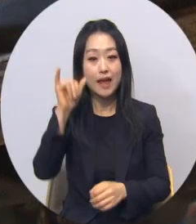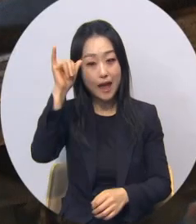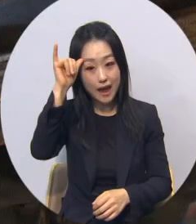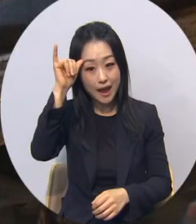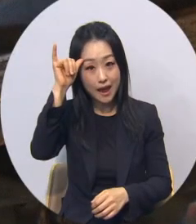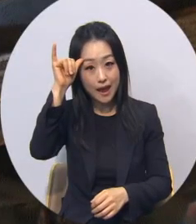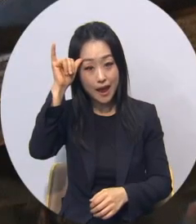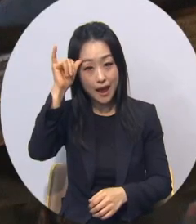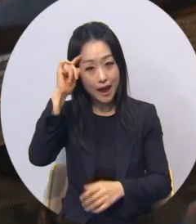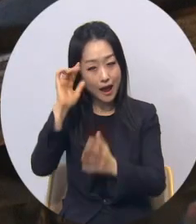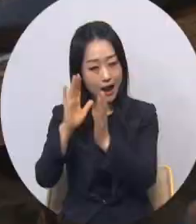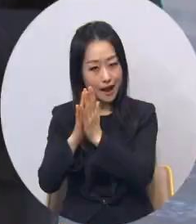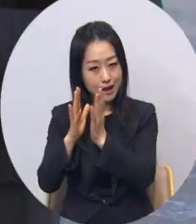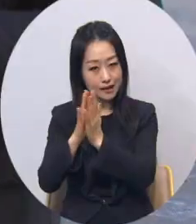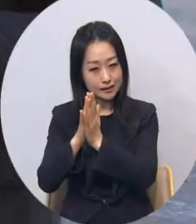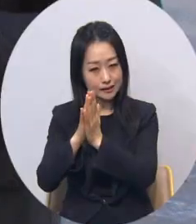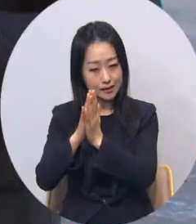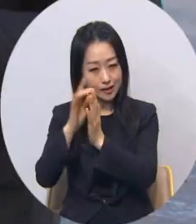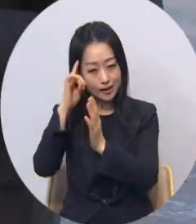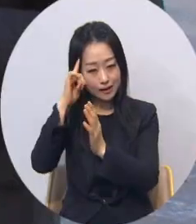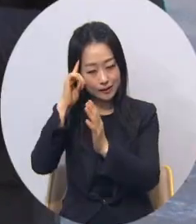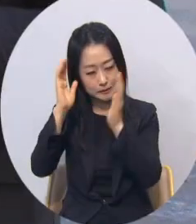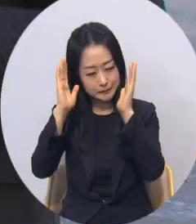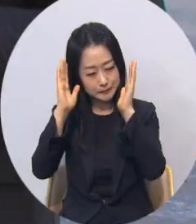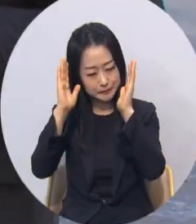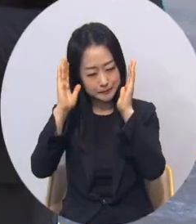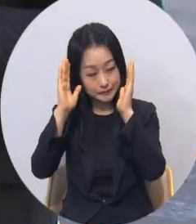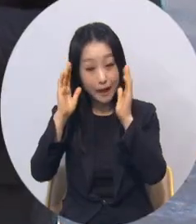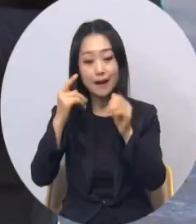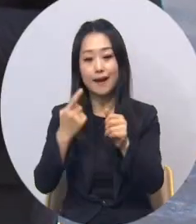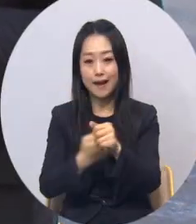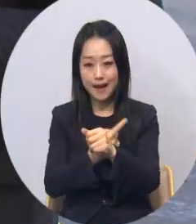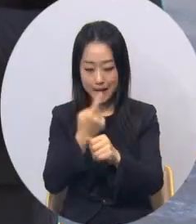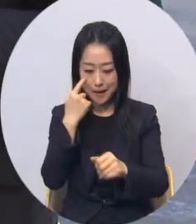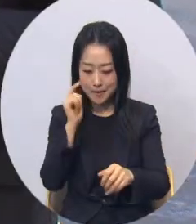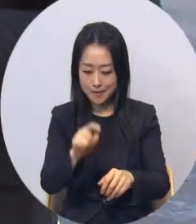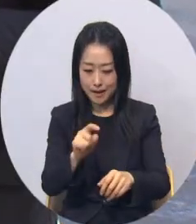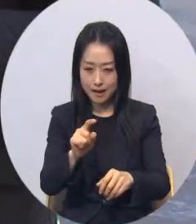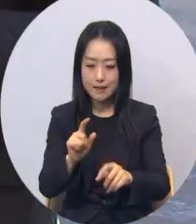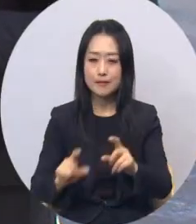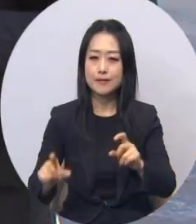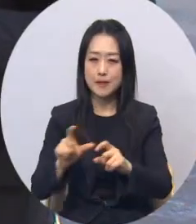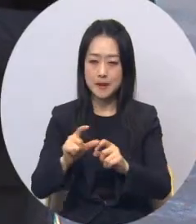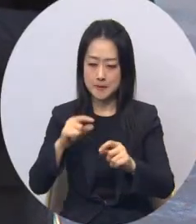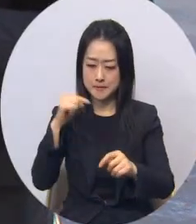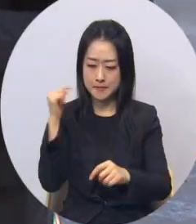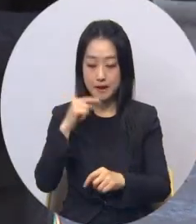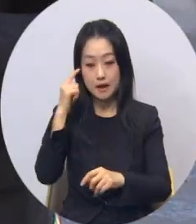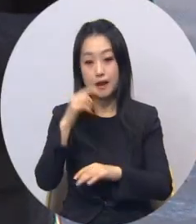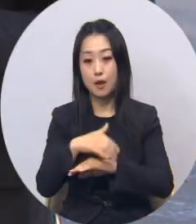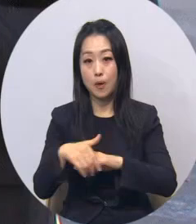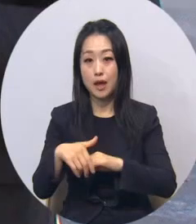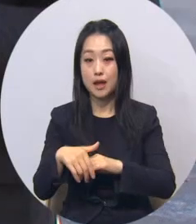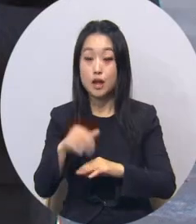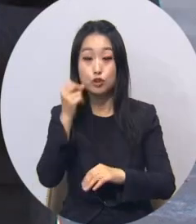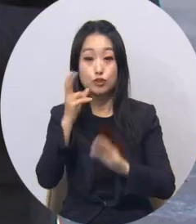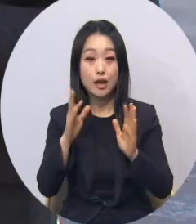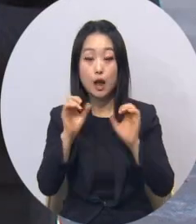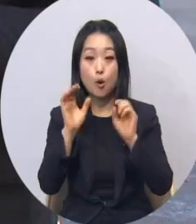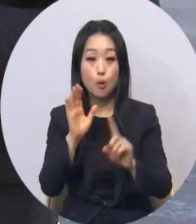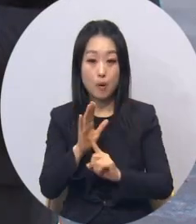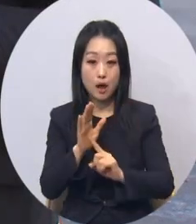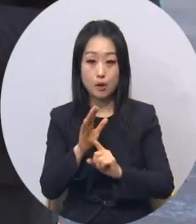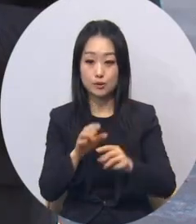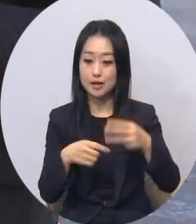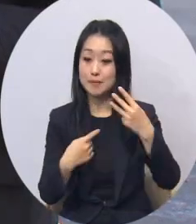판독률을 더 높일 예정입니다 경찰은 전국 이른 세곳에서 개도 기간을 거치는 등 두 달 동안 홍보 활동을 벌린 뒤 오늘 3월